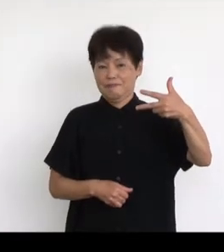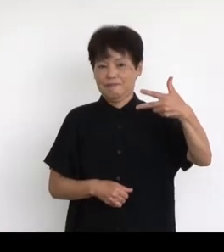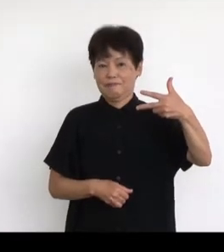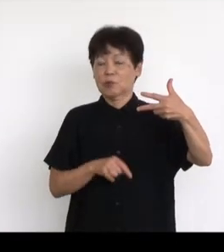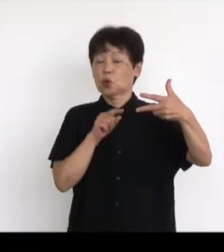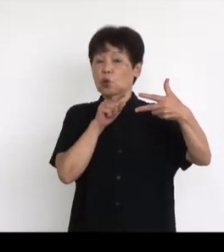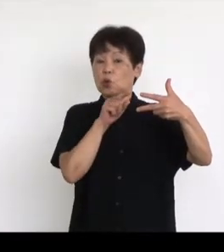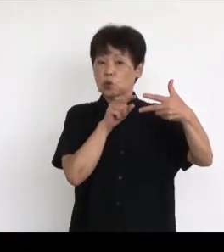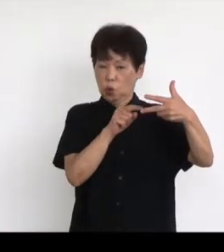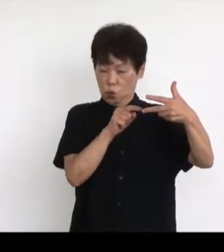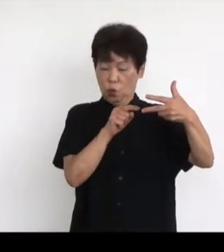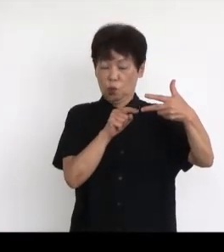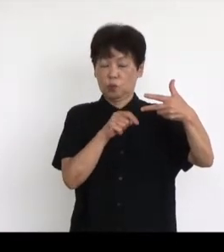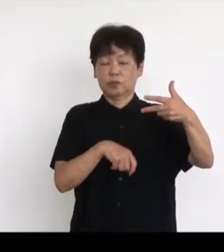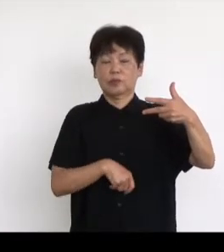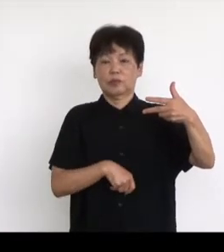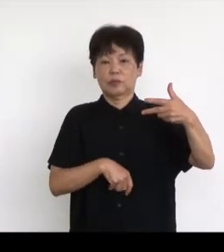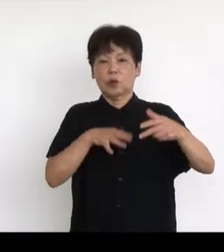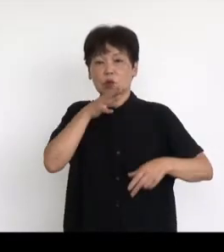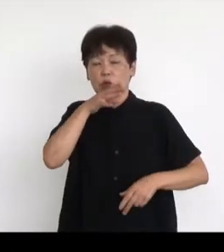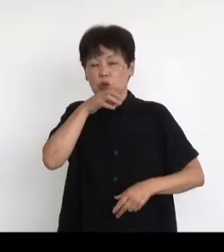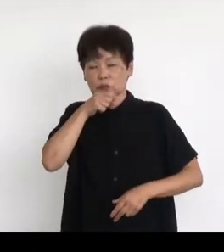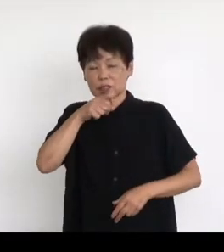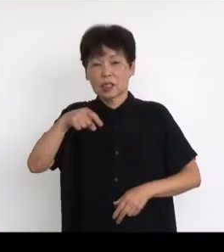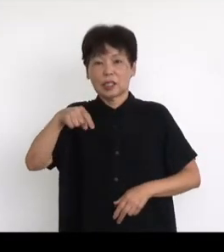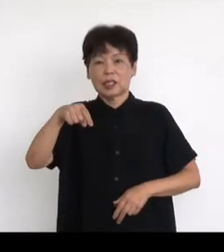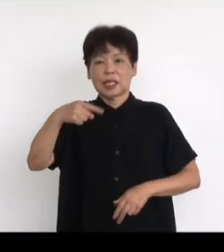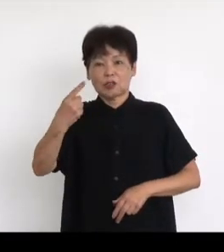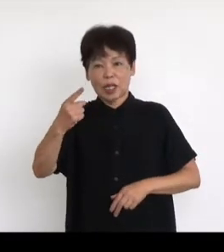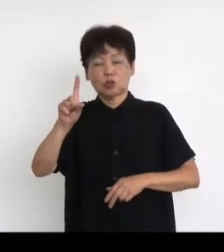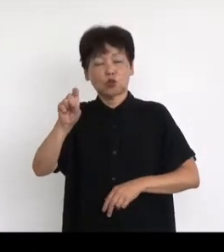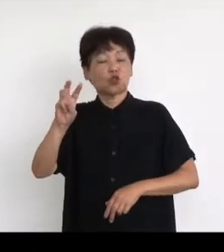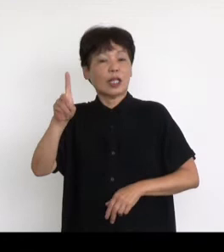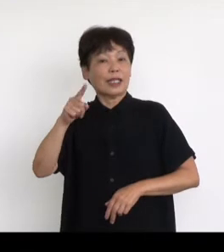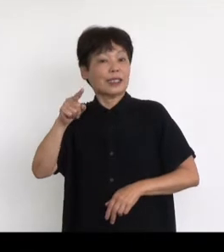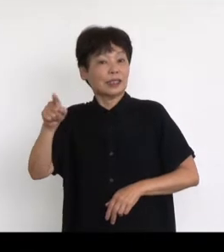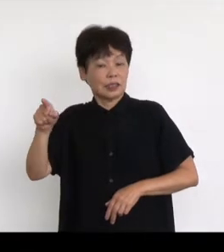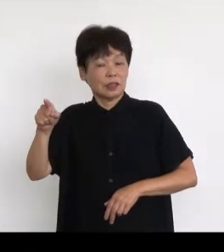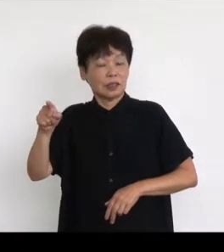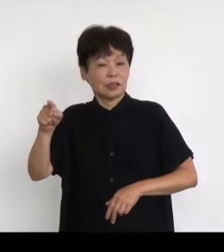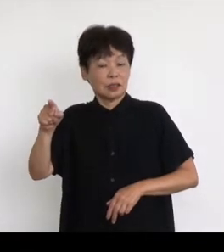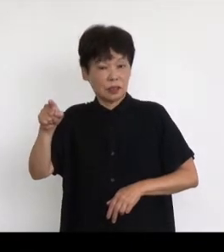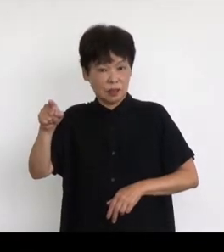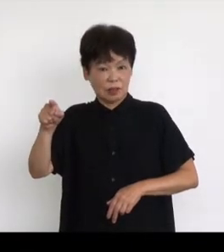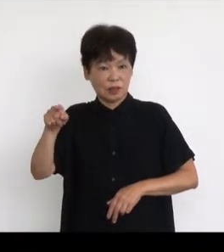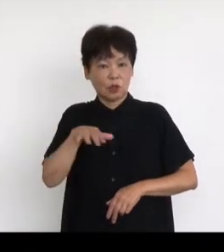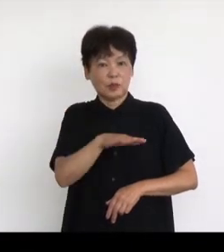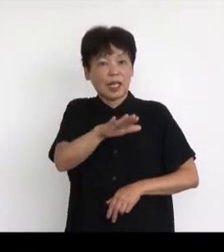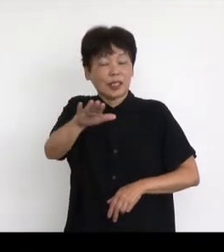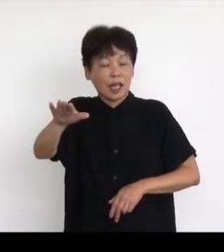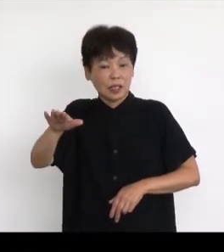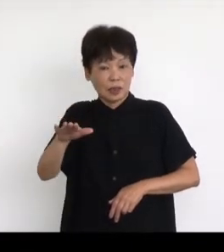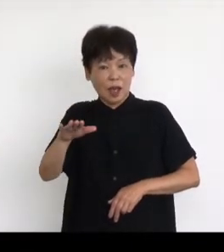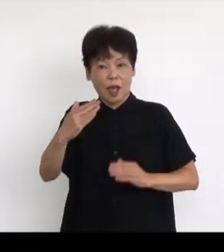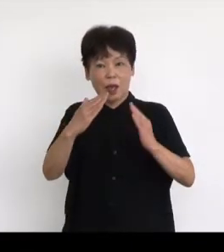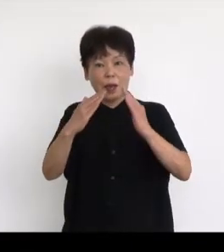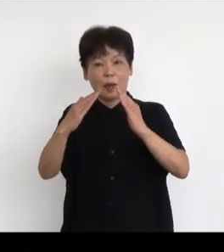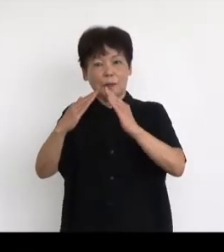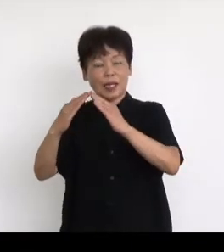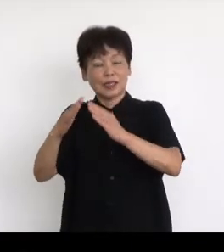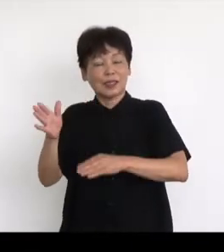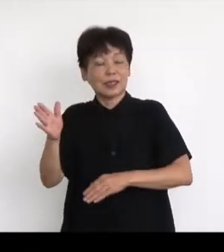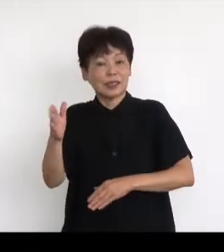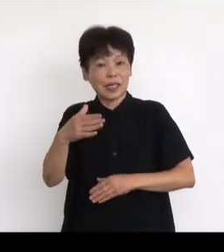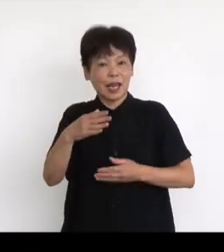最高長寿者と100歳をお迎えになる方へは町からの記念品をお渡しし